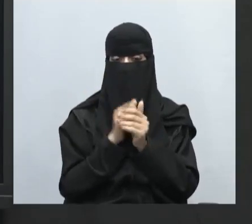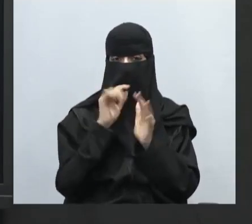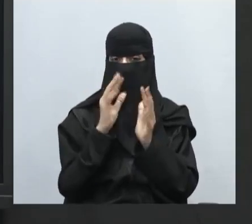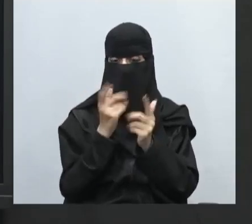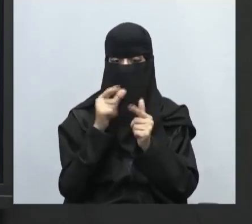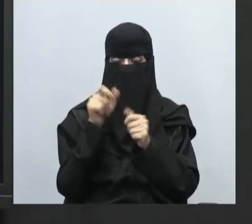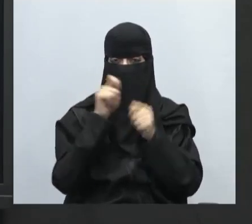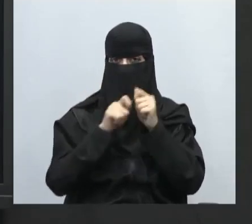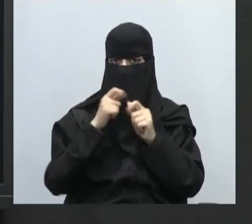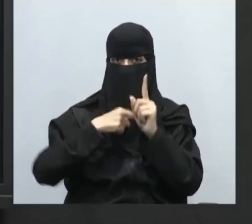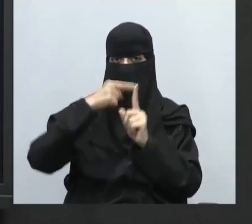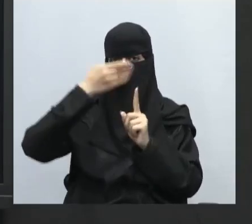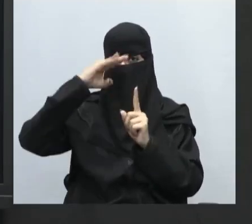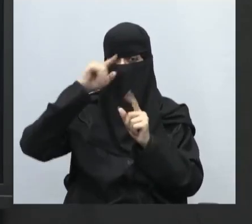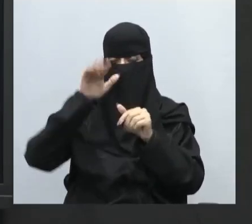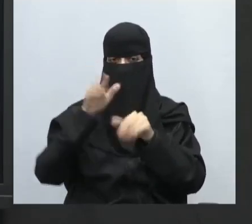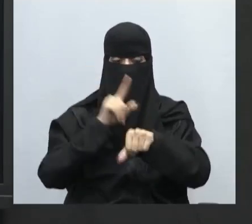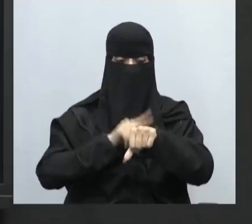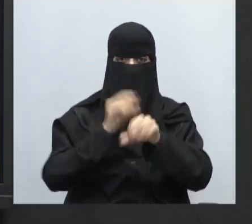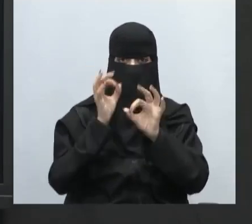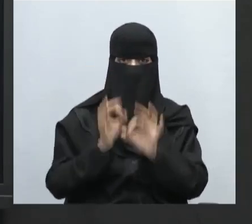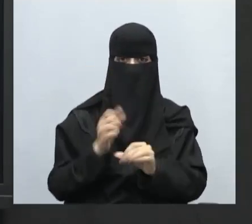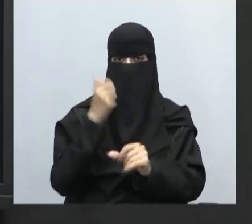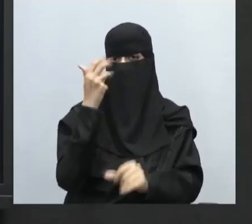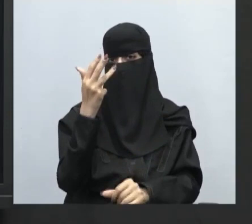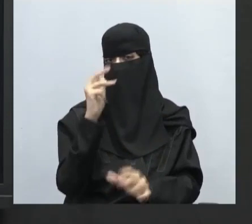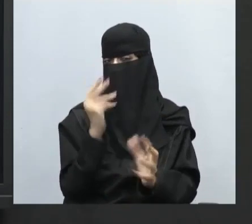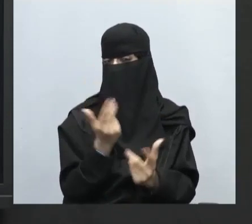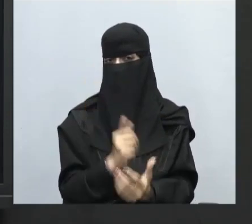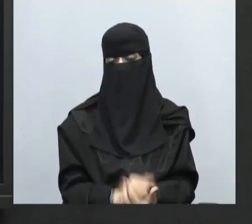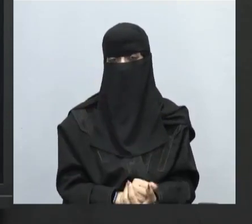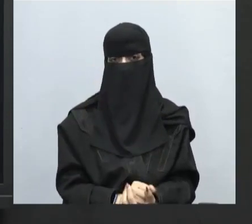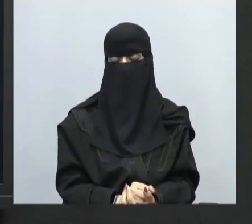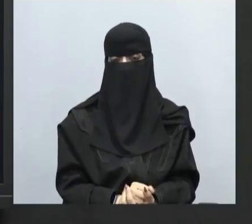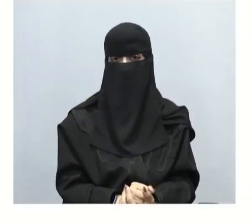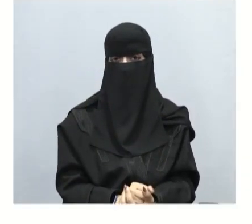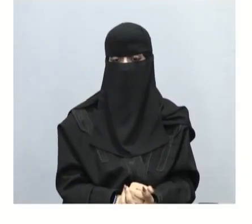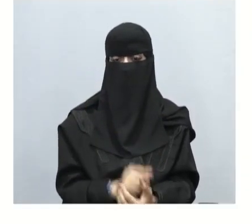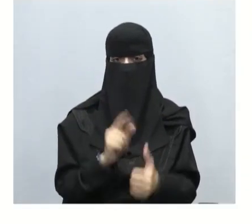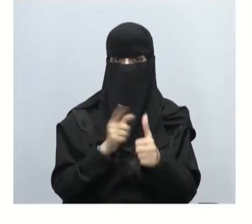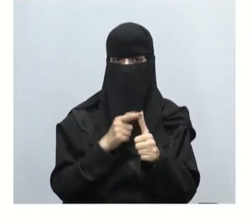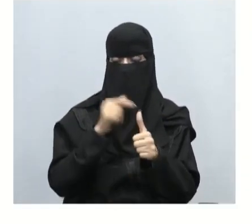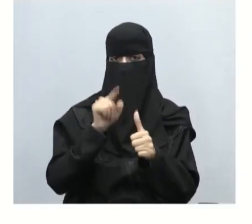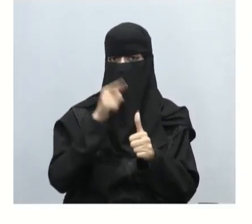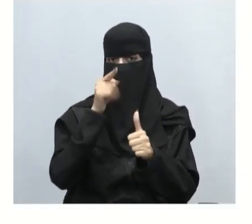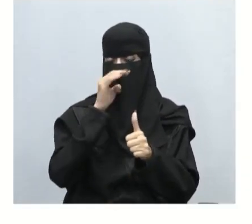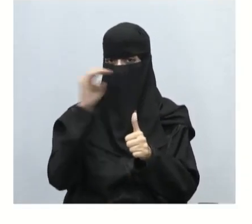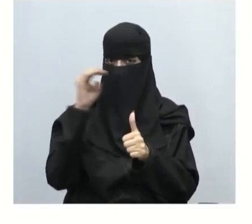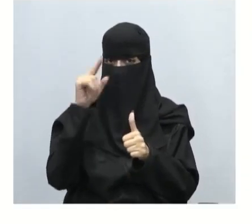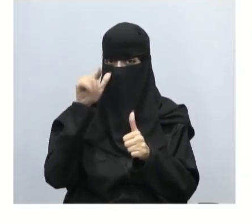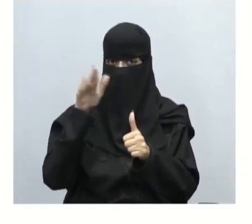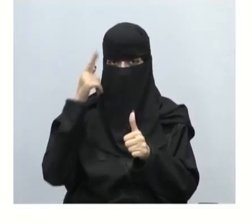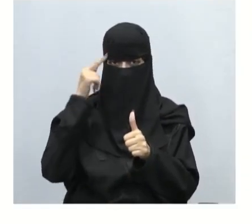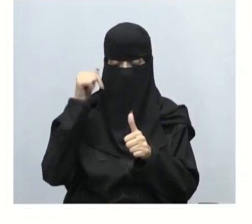ما ما هي درجه الحراره عند الساعه التاسعه ليلا اولا الجمله نكتب جمله